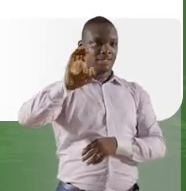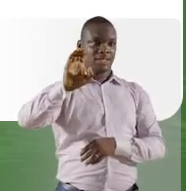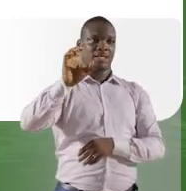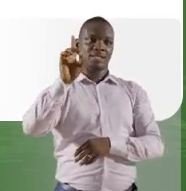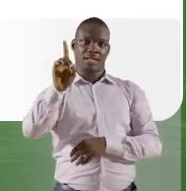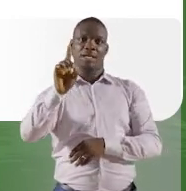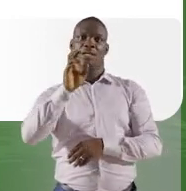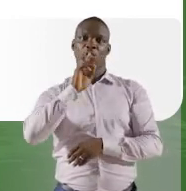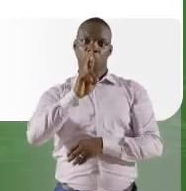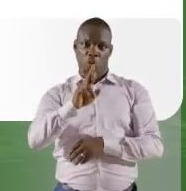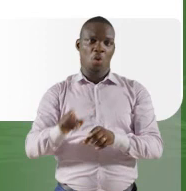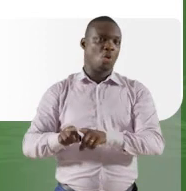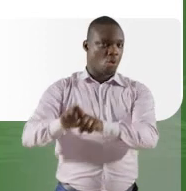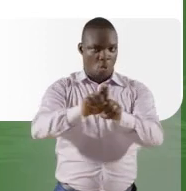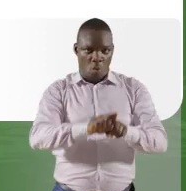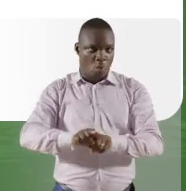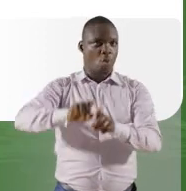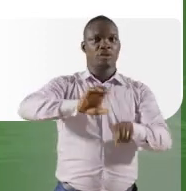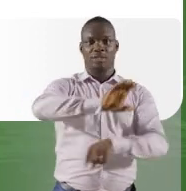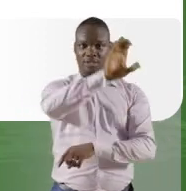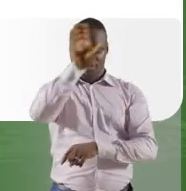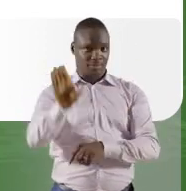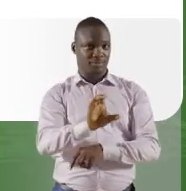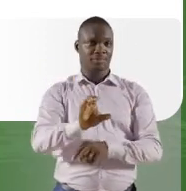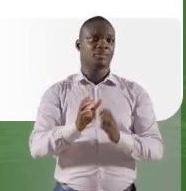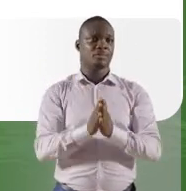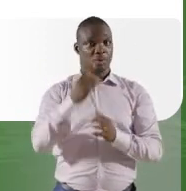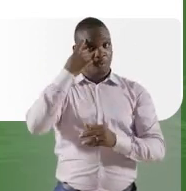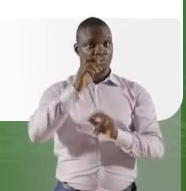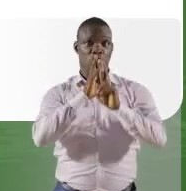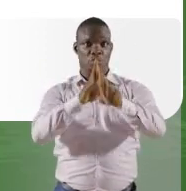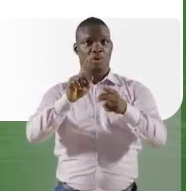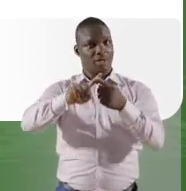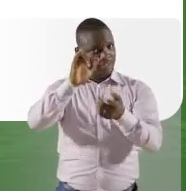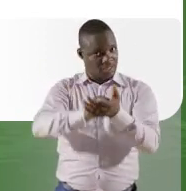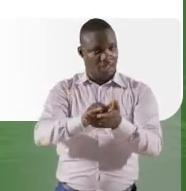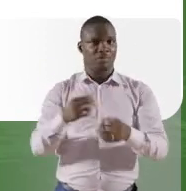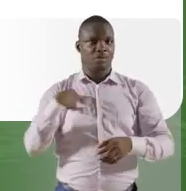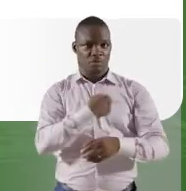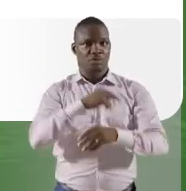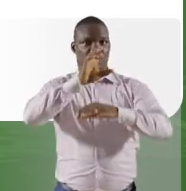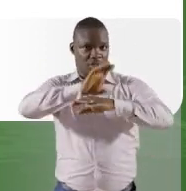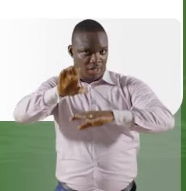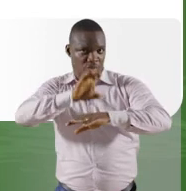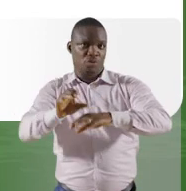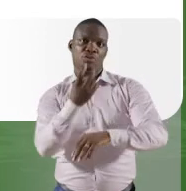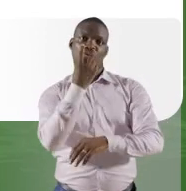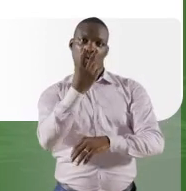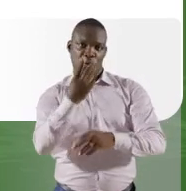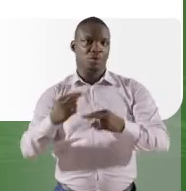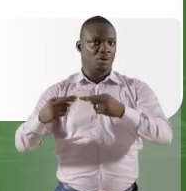cocycliques. Pour répondre à cette question, nous allons donc calculer deux